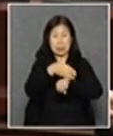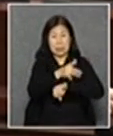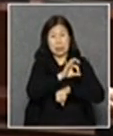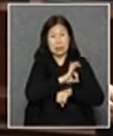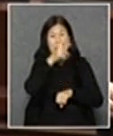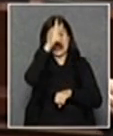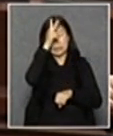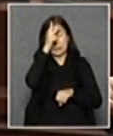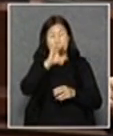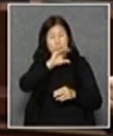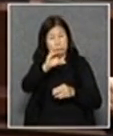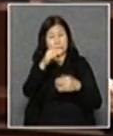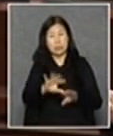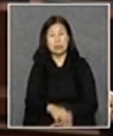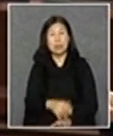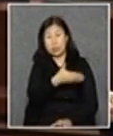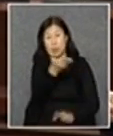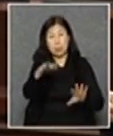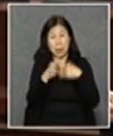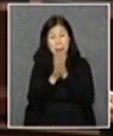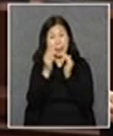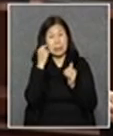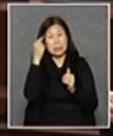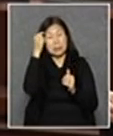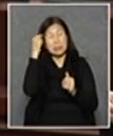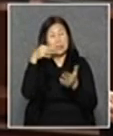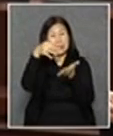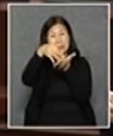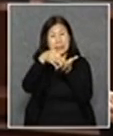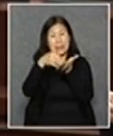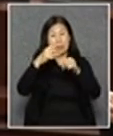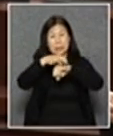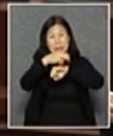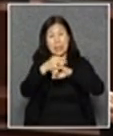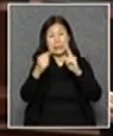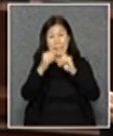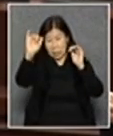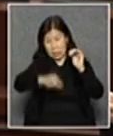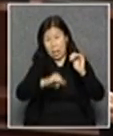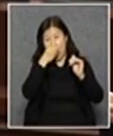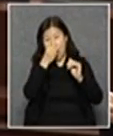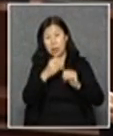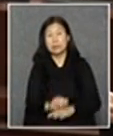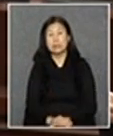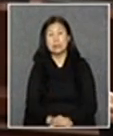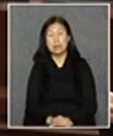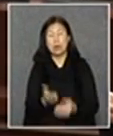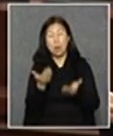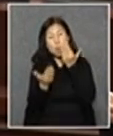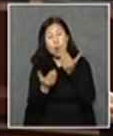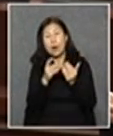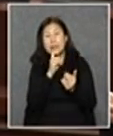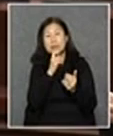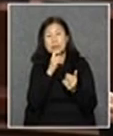的資源。大家知道各國的參賽者和隨行人員在香港期間， 難免是會